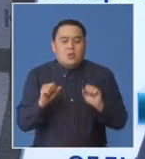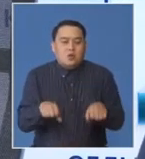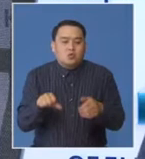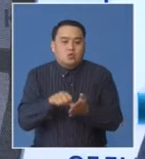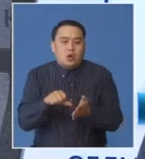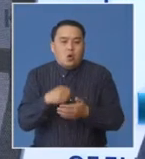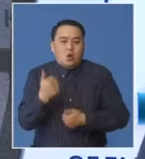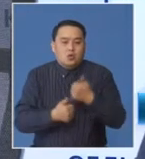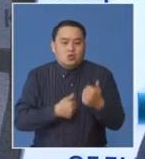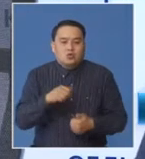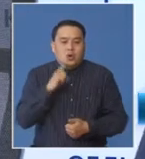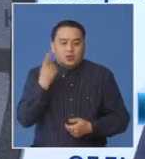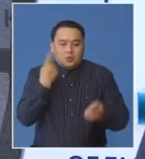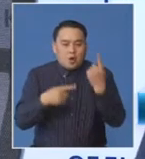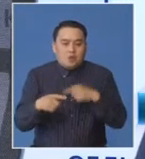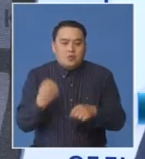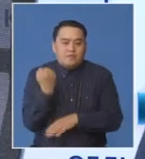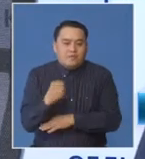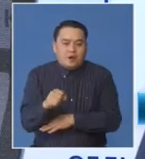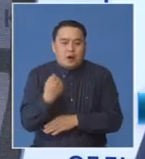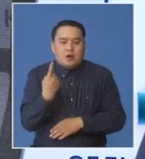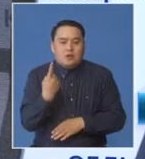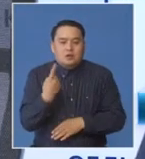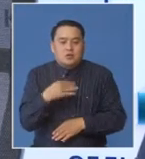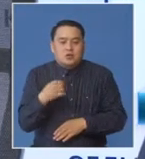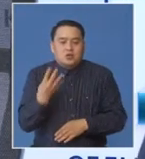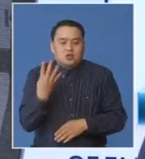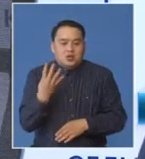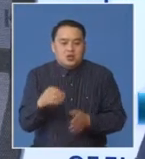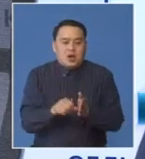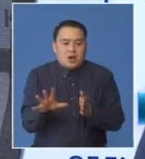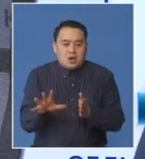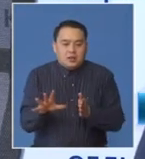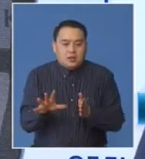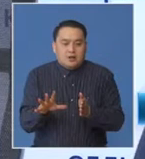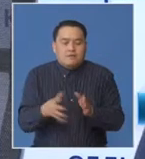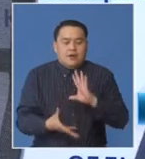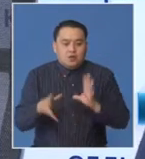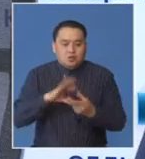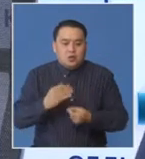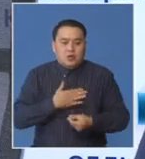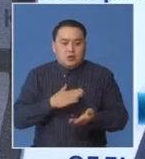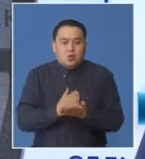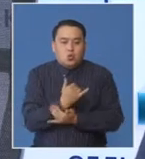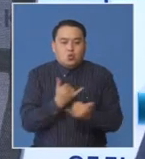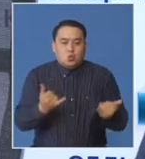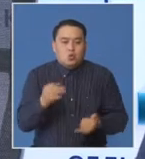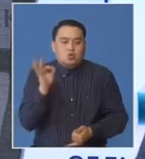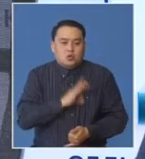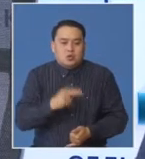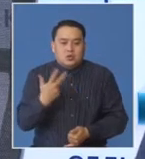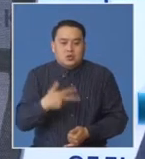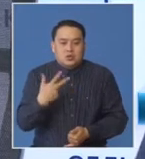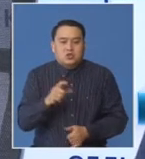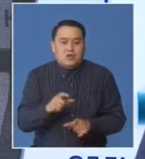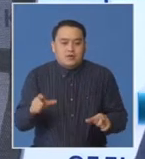участвовали в конкурсе Just Project. Тогда мы выиграли грант и приобрели 4 электромобилей. В результате нашей услуги воспользовались 33